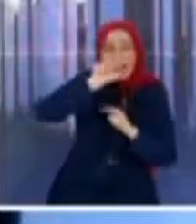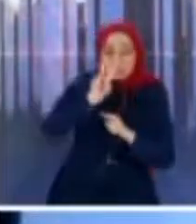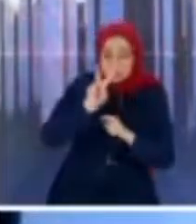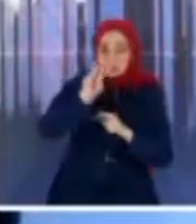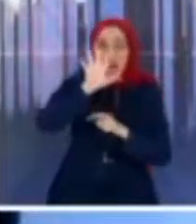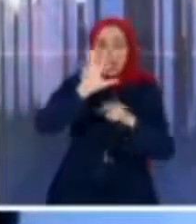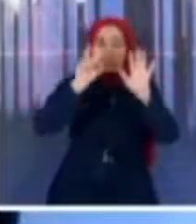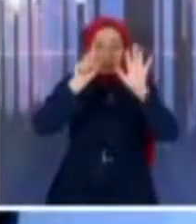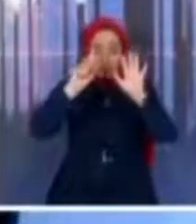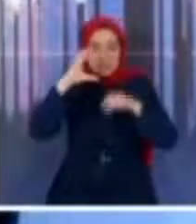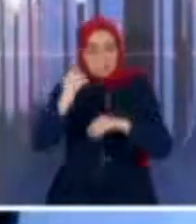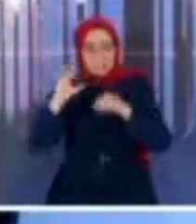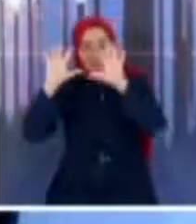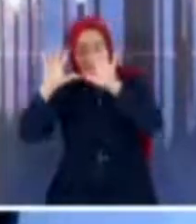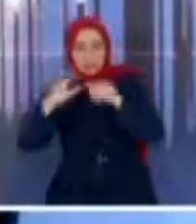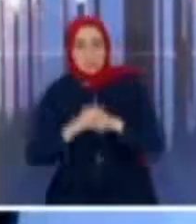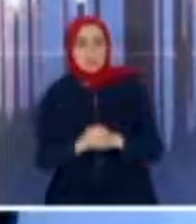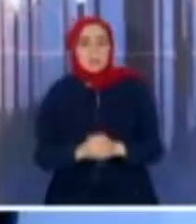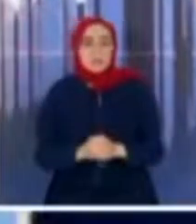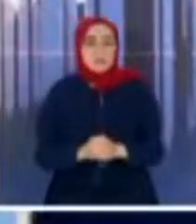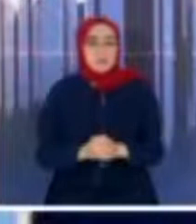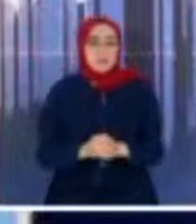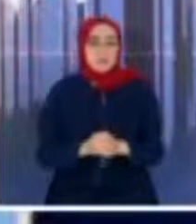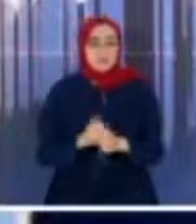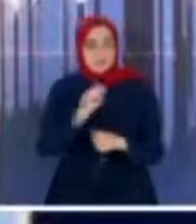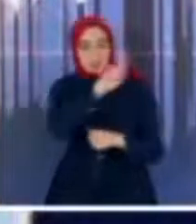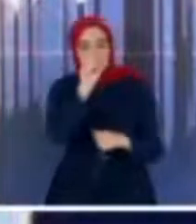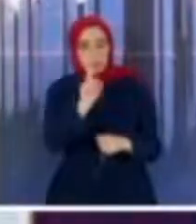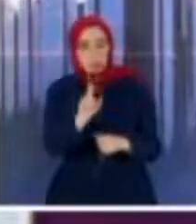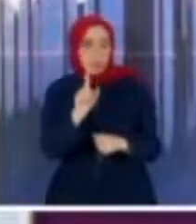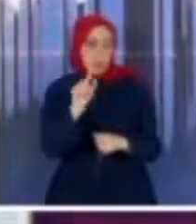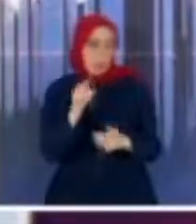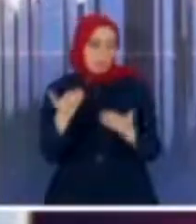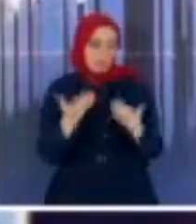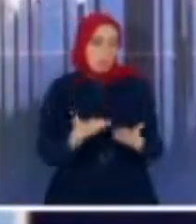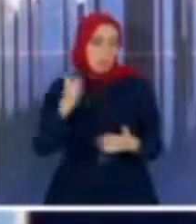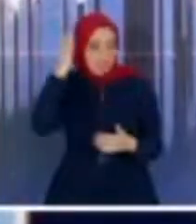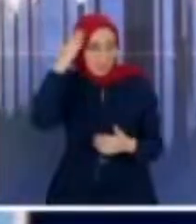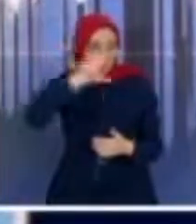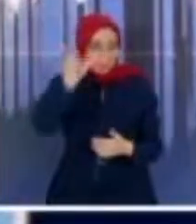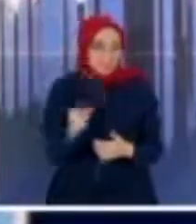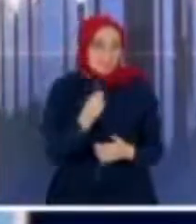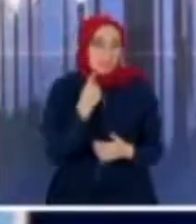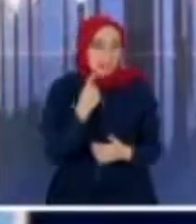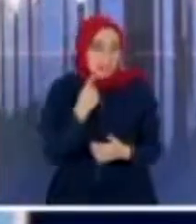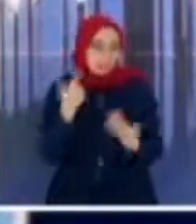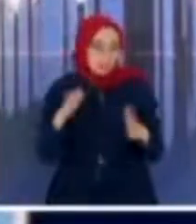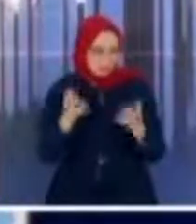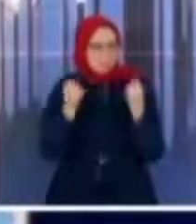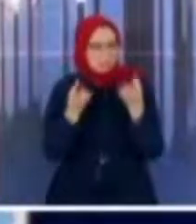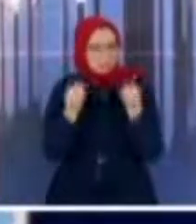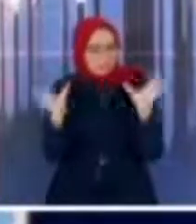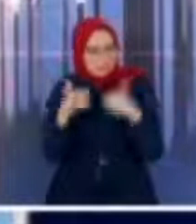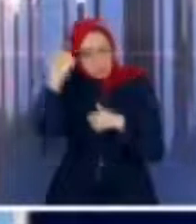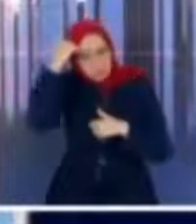85 010. مبروك. رايك انا في الحقيقه سؤالي، انا نعرف اللي الهلال الاحمر يقوم ديجا بالتكوين في كل